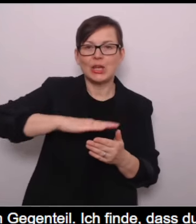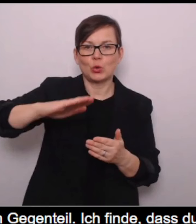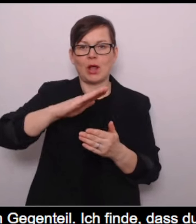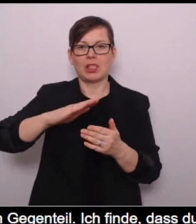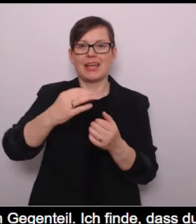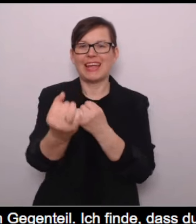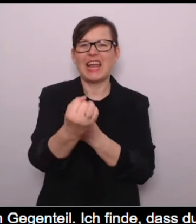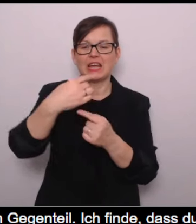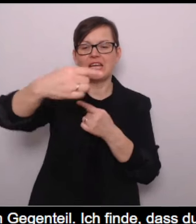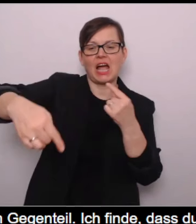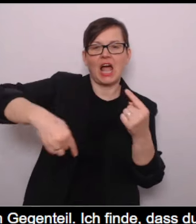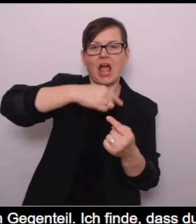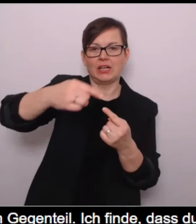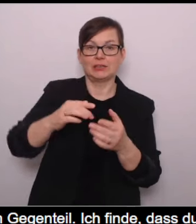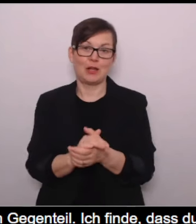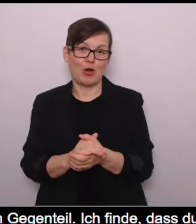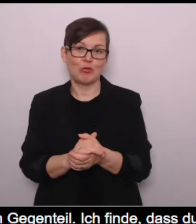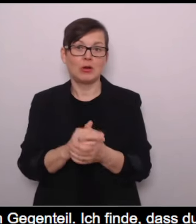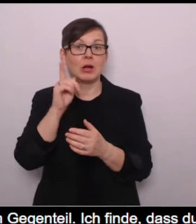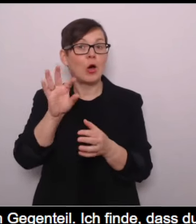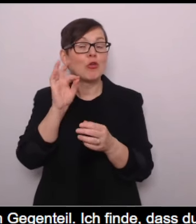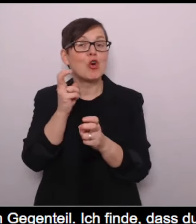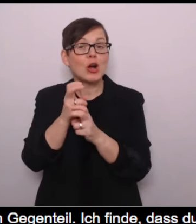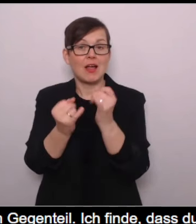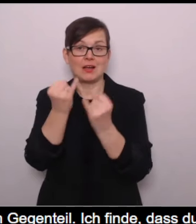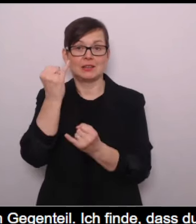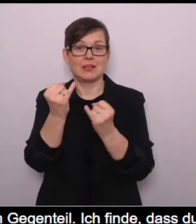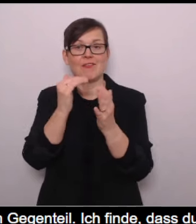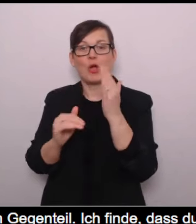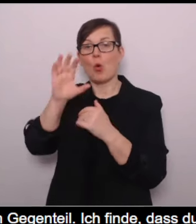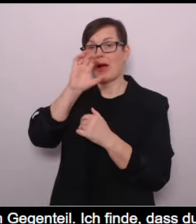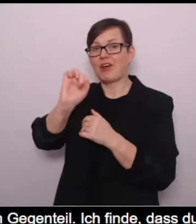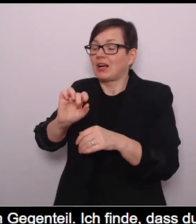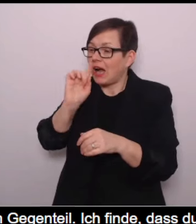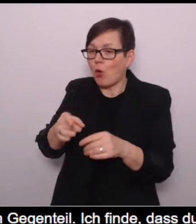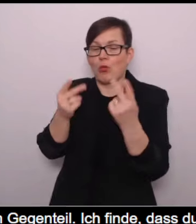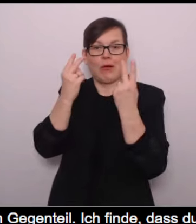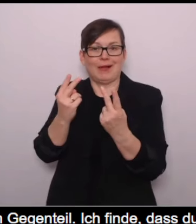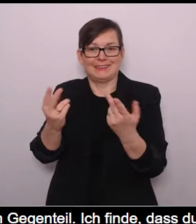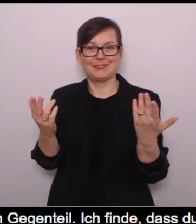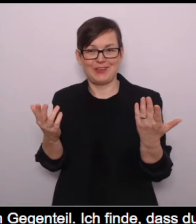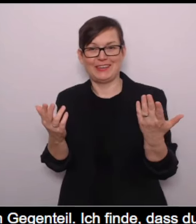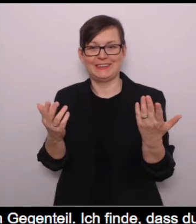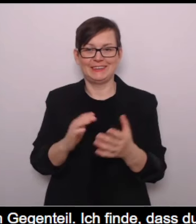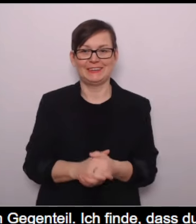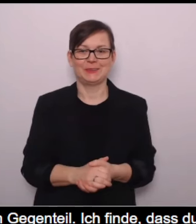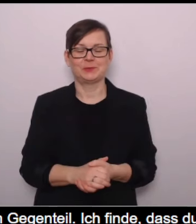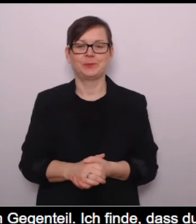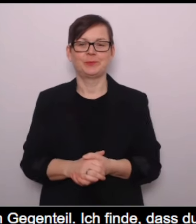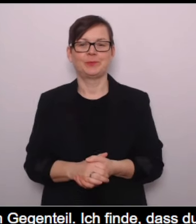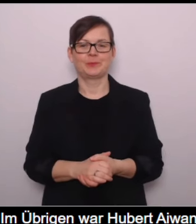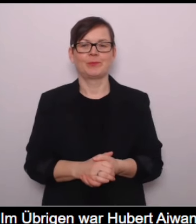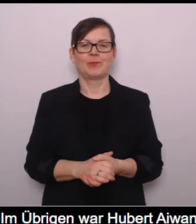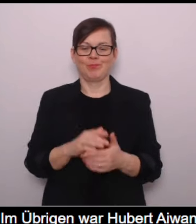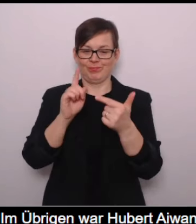zu unterstützen. Das ist ein regionaler, ein regionaler Energiekreislauf, also das vor Ort. Übrigens genauso wie für die Glasindustrie es wichtig ist,